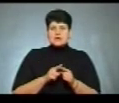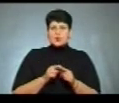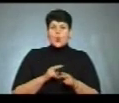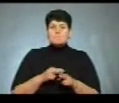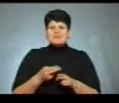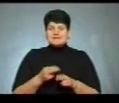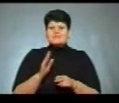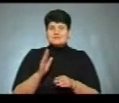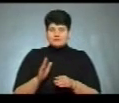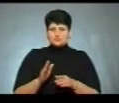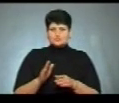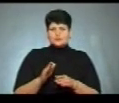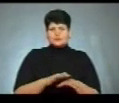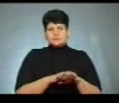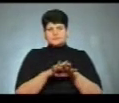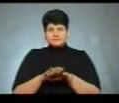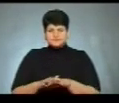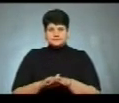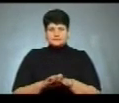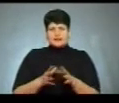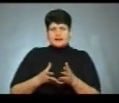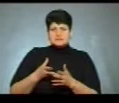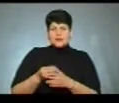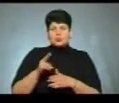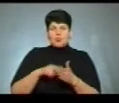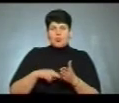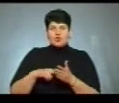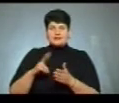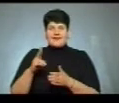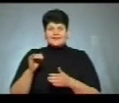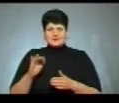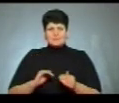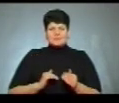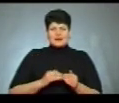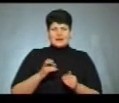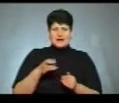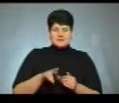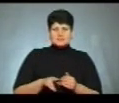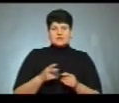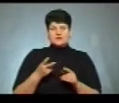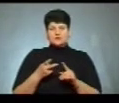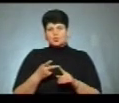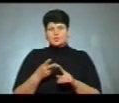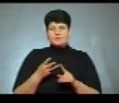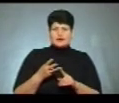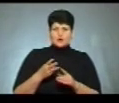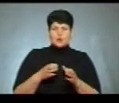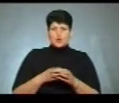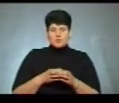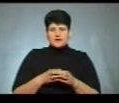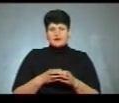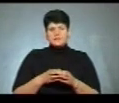буде покривати витрати на сплату податків як підприємця другої чи третьої групи,